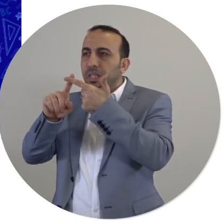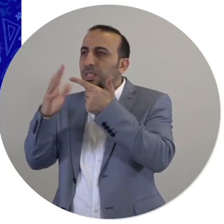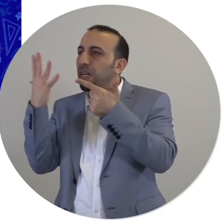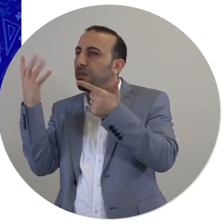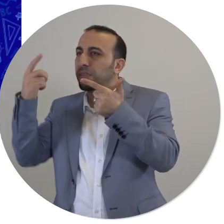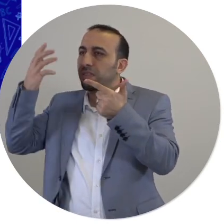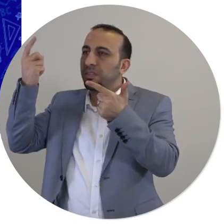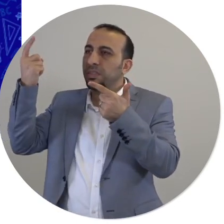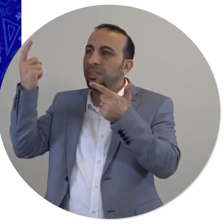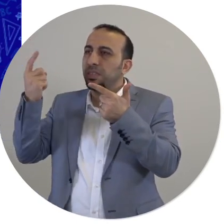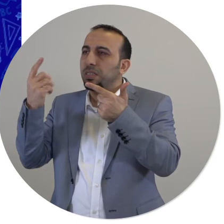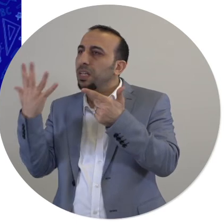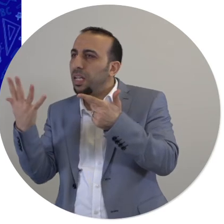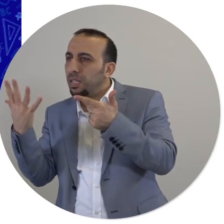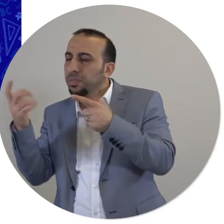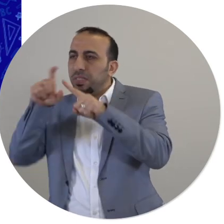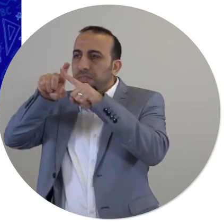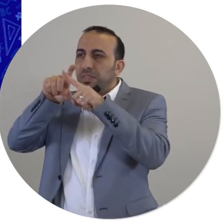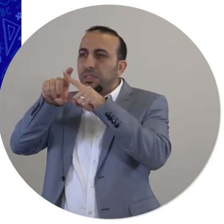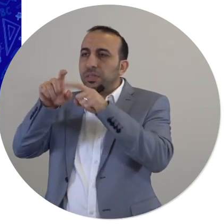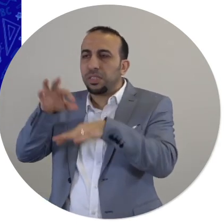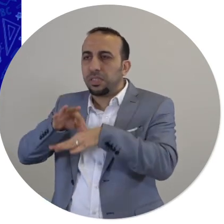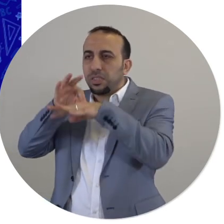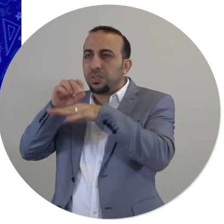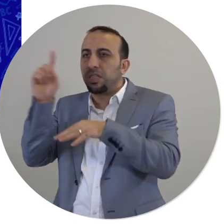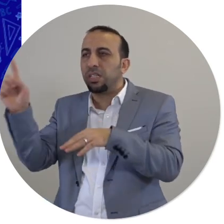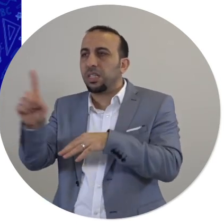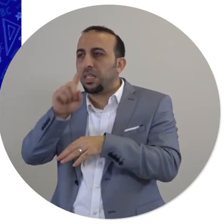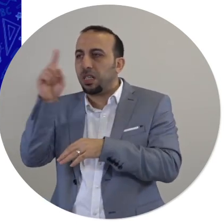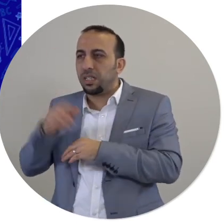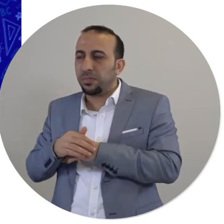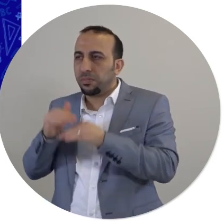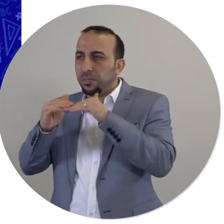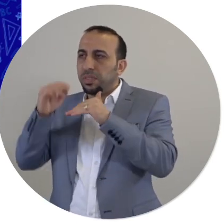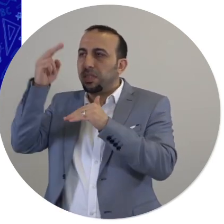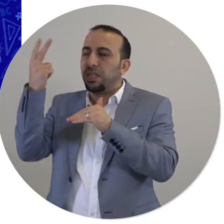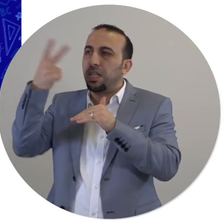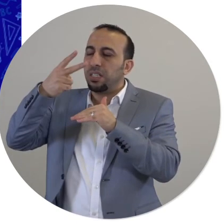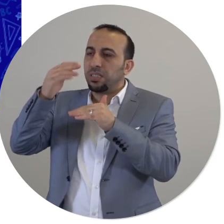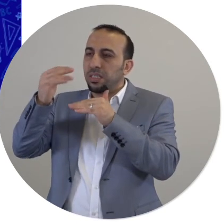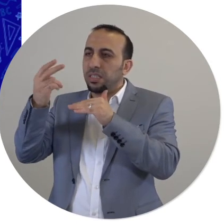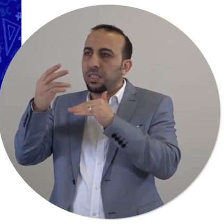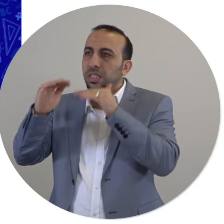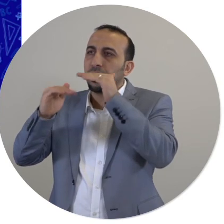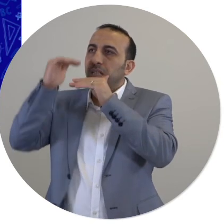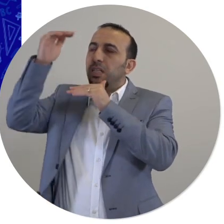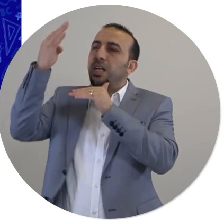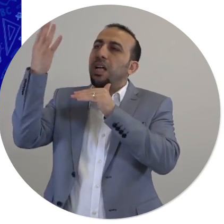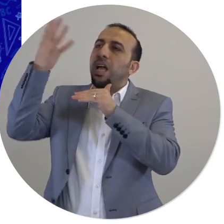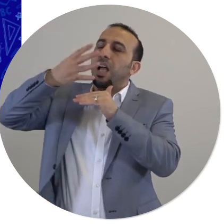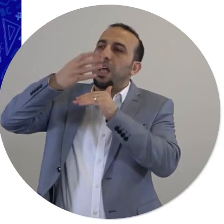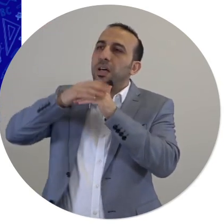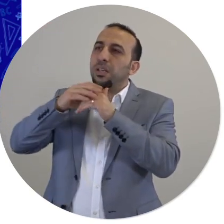يعيشون بين دائرتي عرض 40 إلى 60 شمالا وجنوبا. طريقة ممكن السؤال في